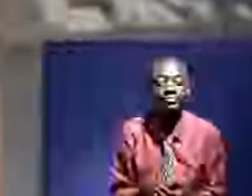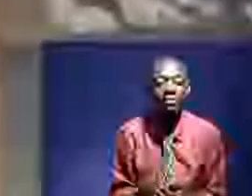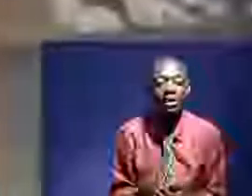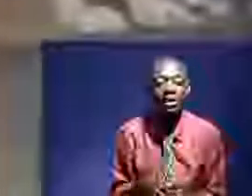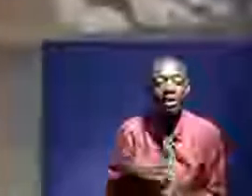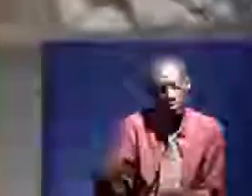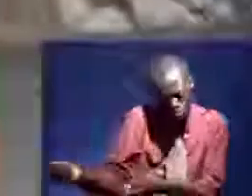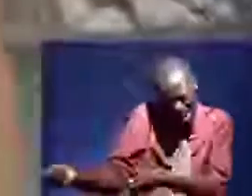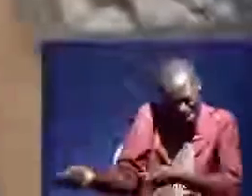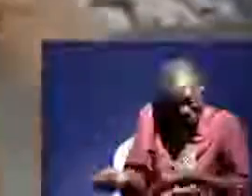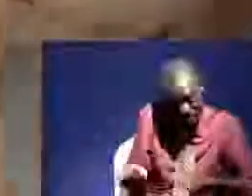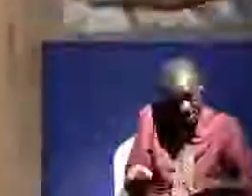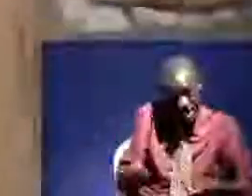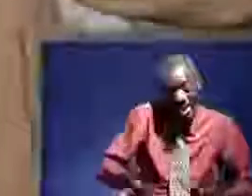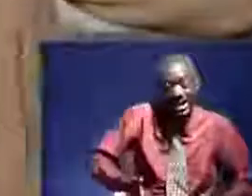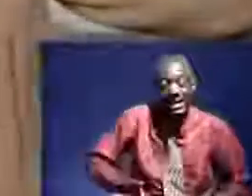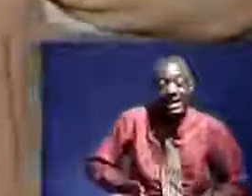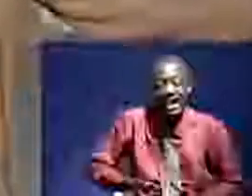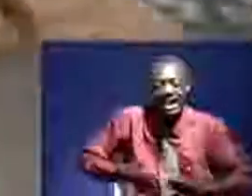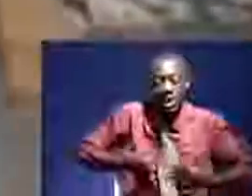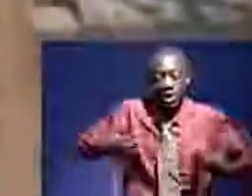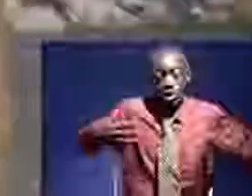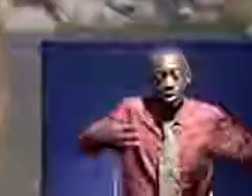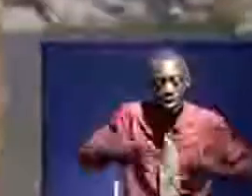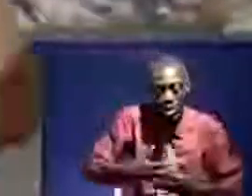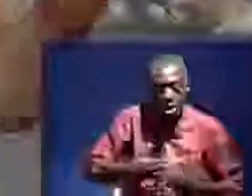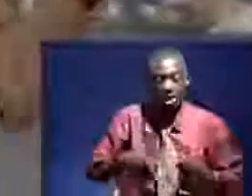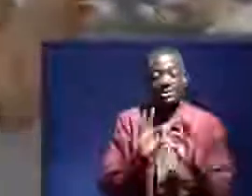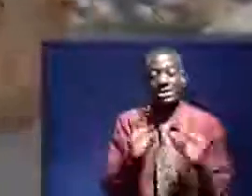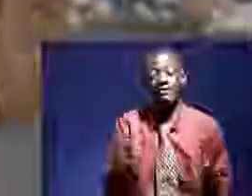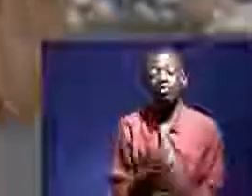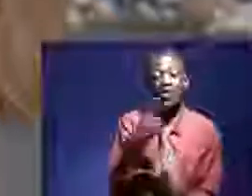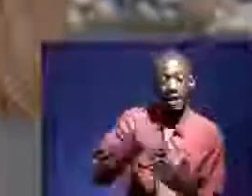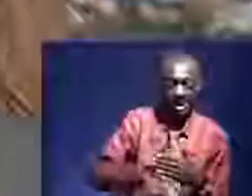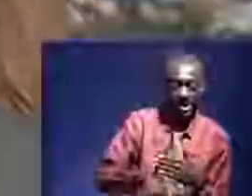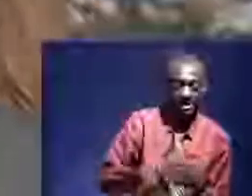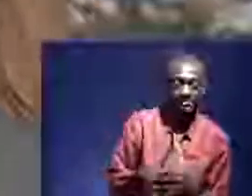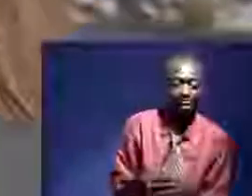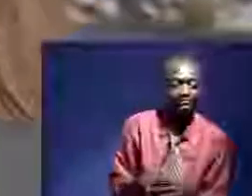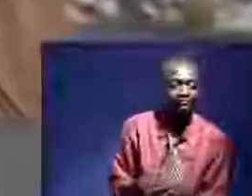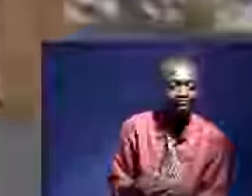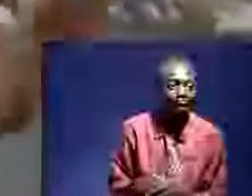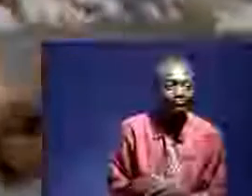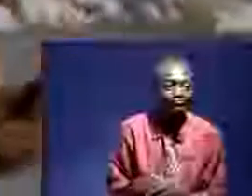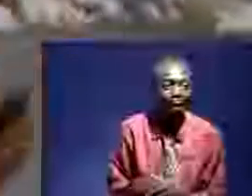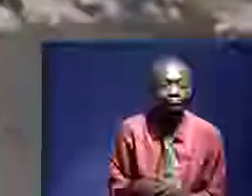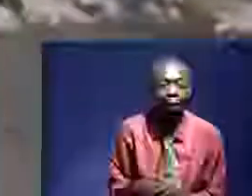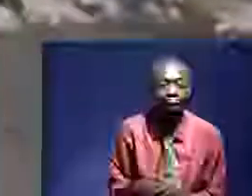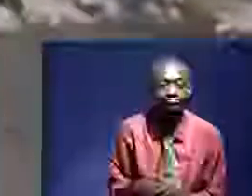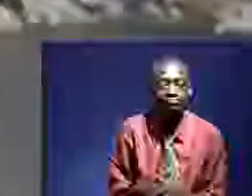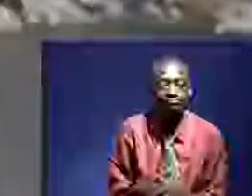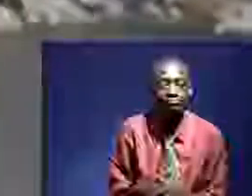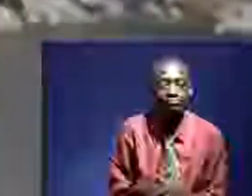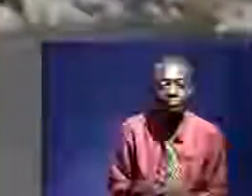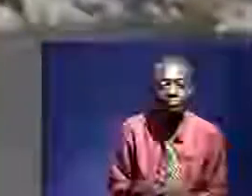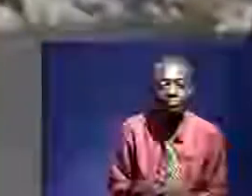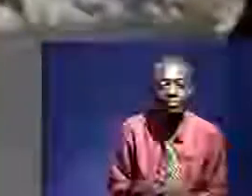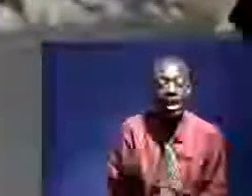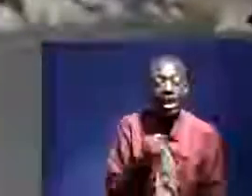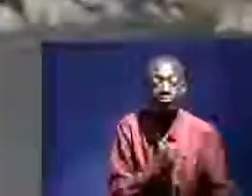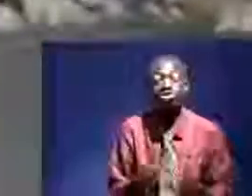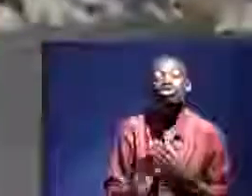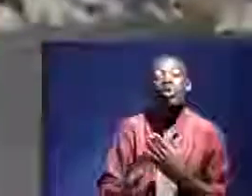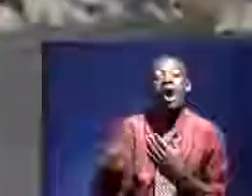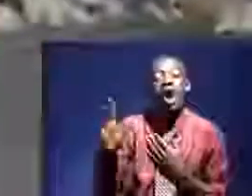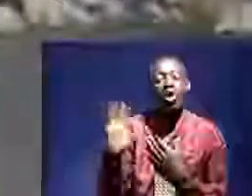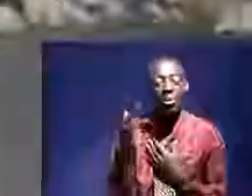unavuta hewa safi kutoka ndani. And remember, kumbuka, lifestyle is the key to living longer, healthier and happier. Mtindo wako wa maisha